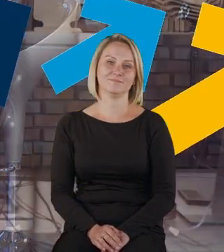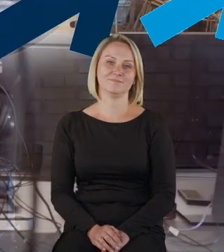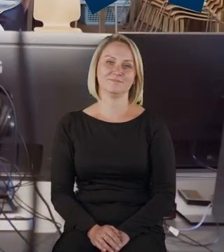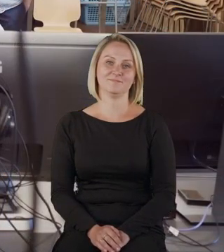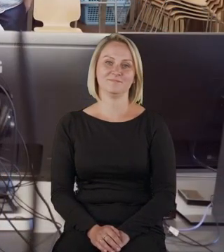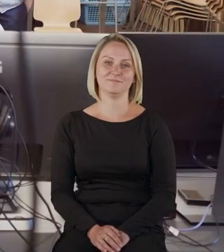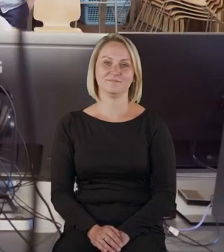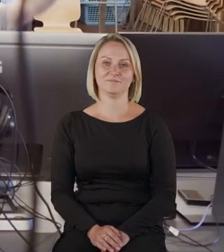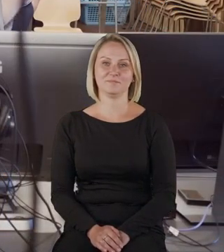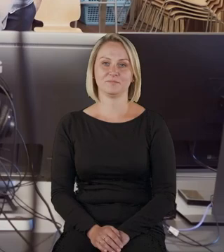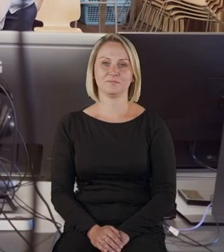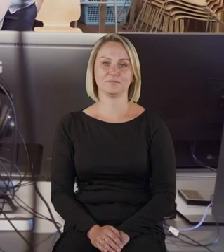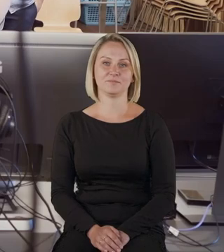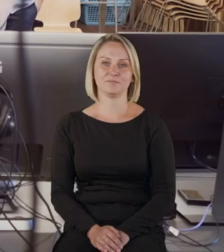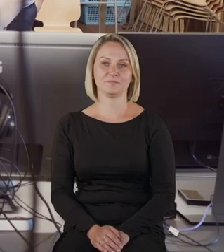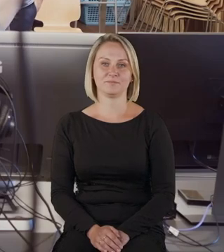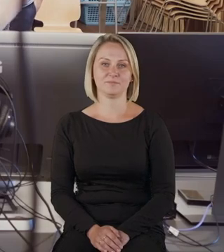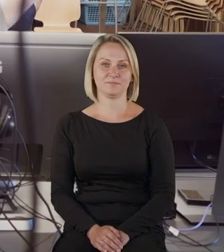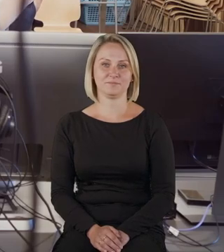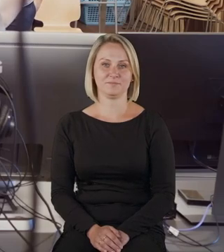Za chwilę się pokażą i są.